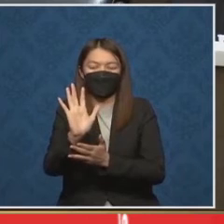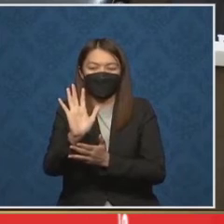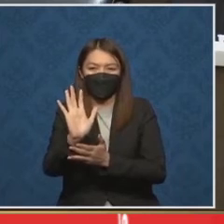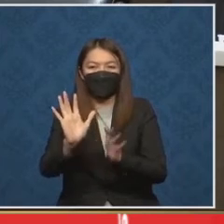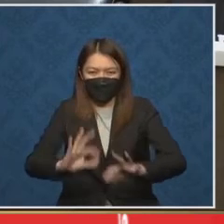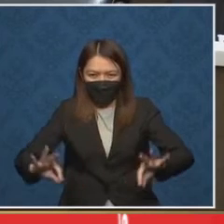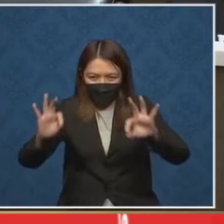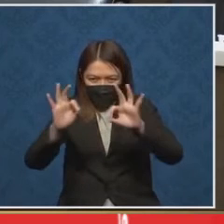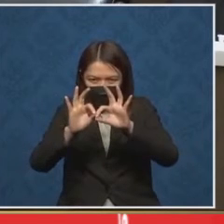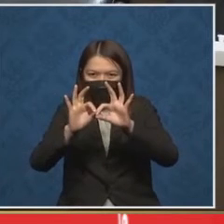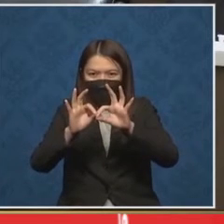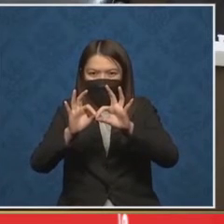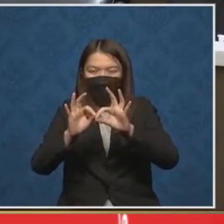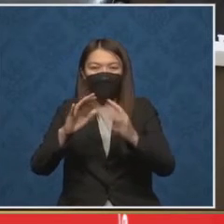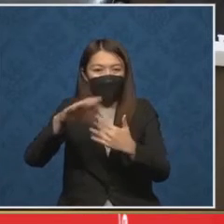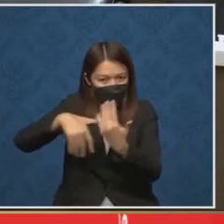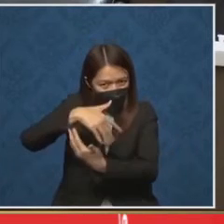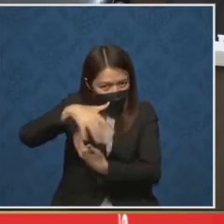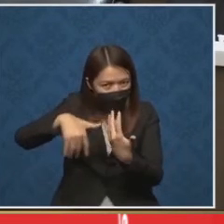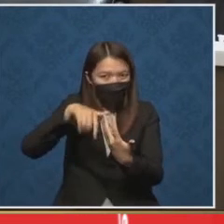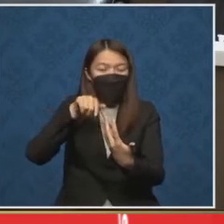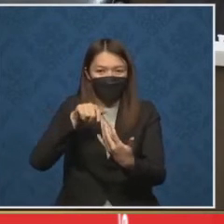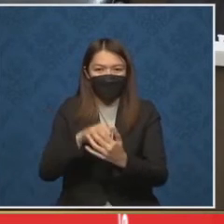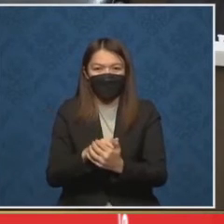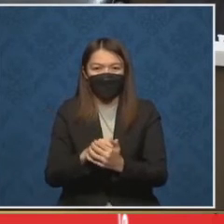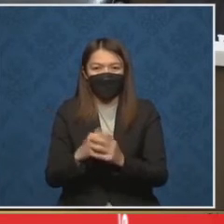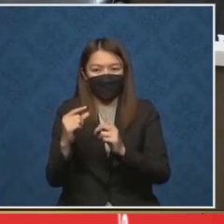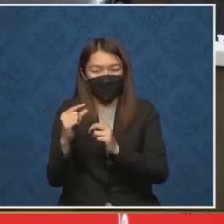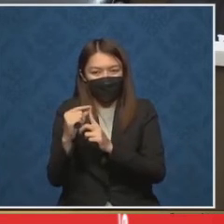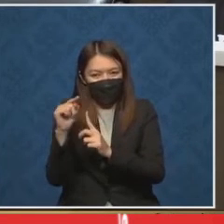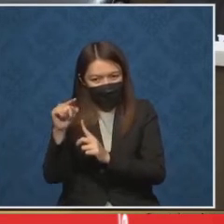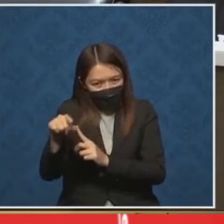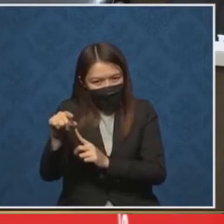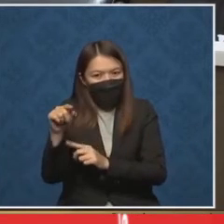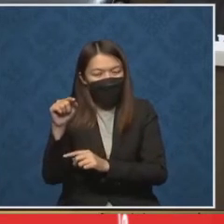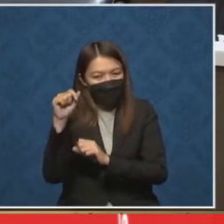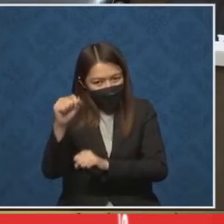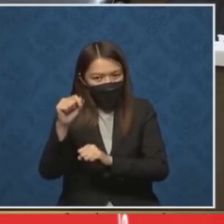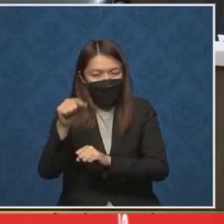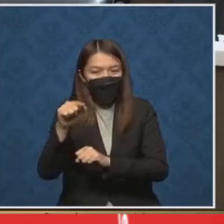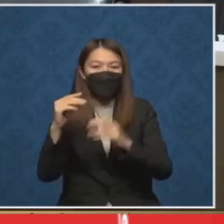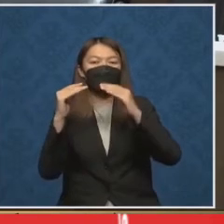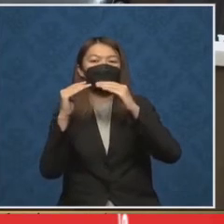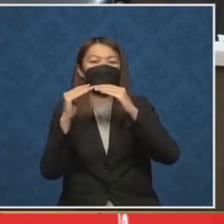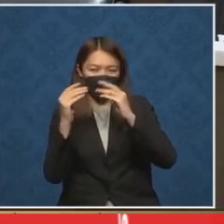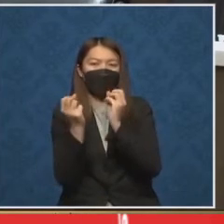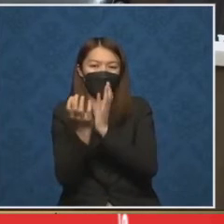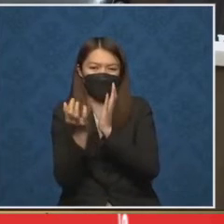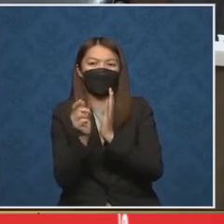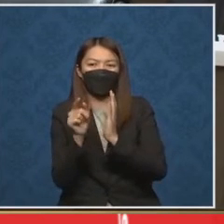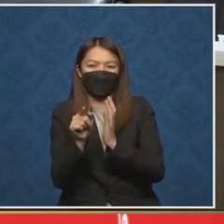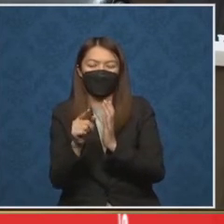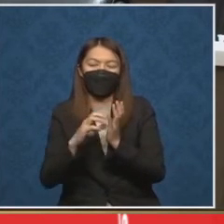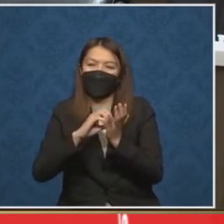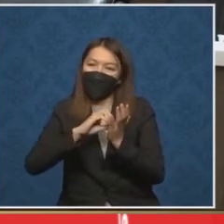เป็นเช่นเรื่องสิ่งแวดล้อมเช่นเรื่องคำสั่งที่มันมีผลกระทบต่อสิทธิเสรีภาพมันจำเป็นต้องเอาออ